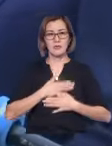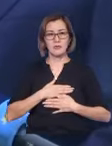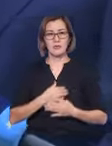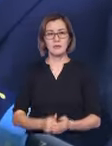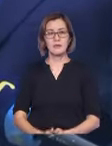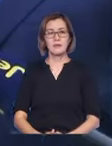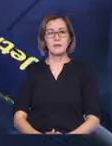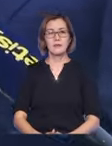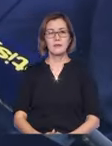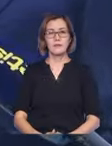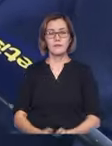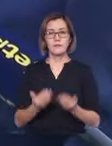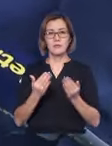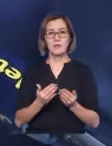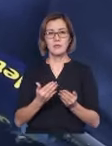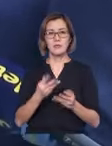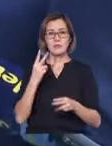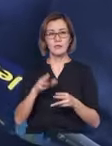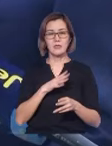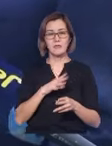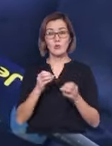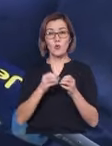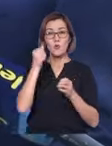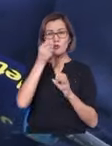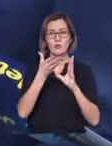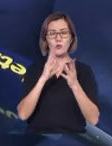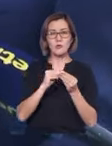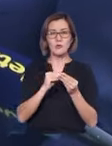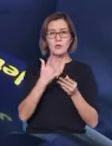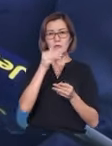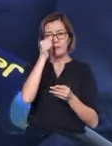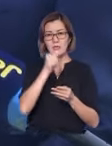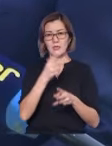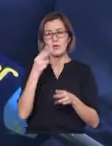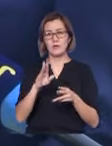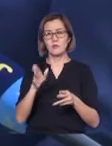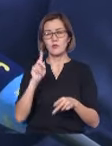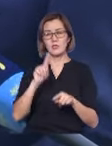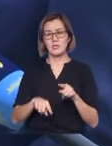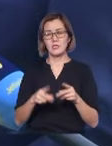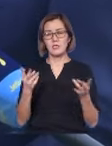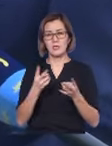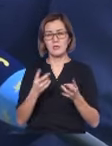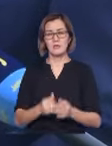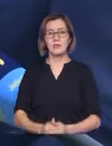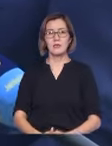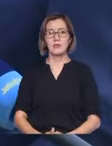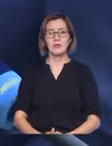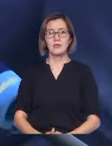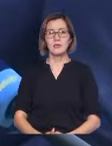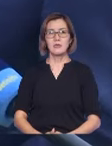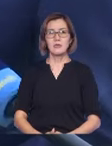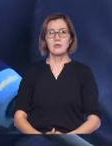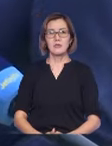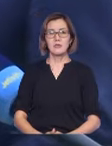Почти биыл бітірмесек, 10 жыл болайын деп тұр ғой. Енді бұл жерде 5 ай ғой, 5 айда бітіреміз. Сол себептен тезірек бітіреміз керек. Ауданда